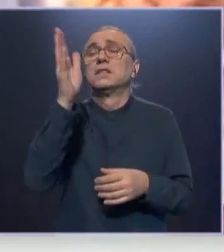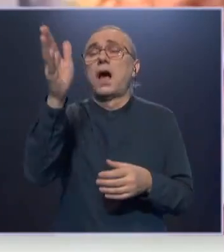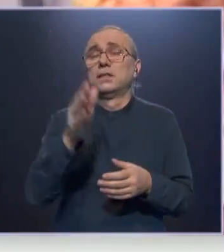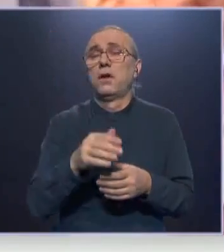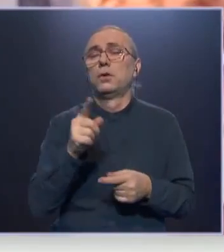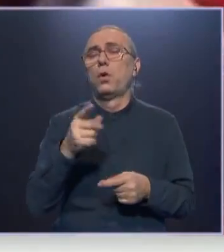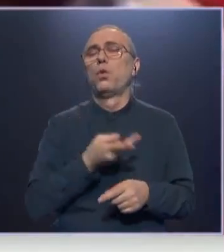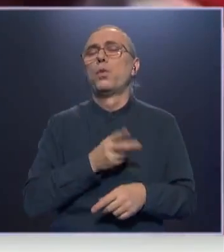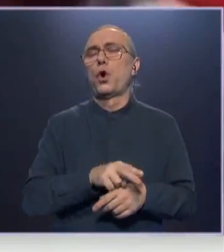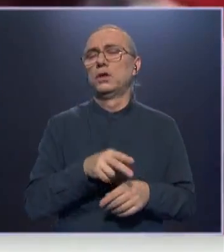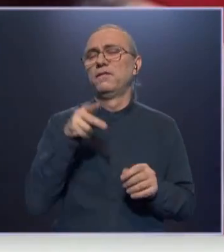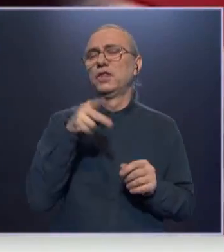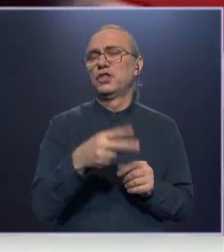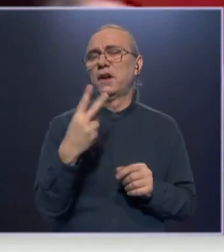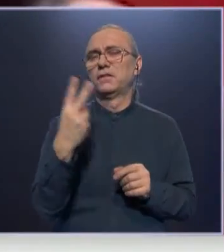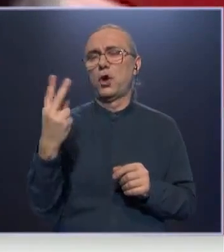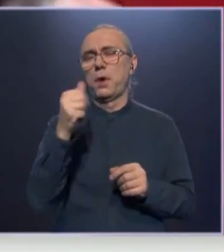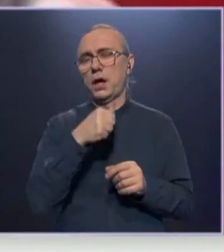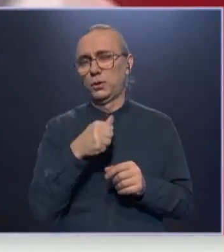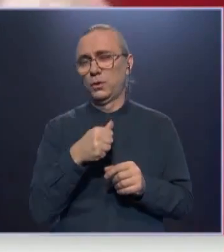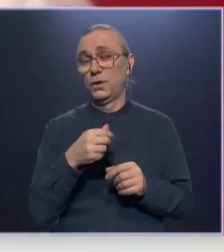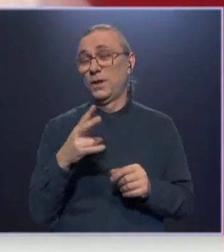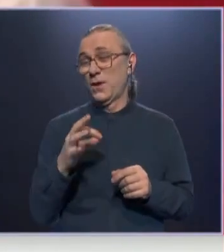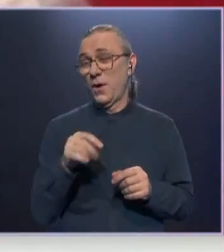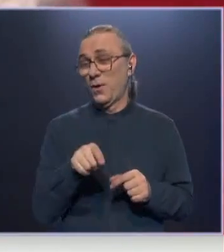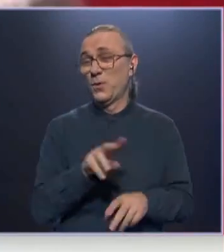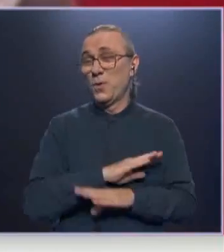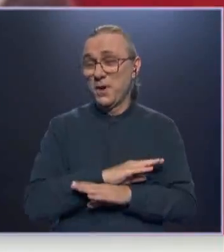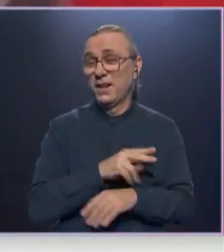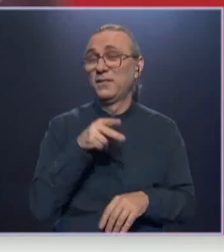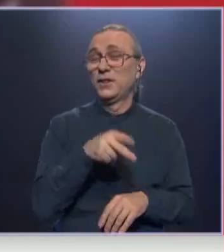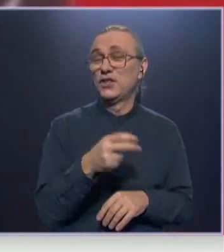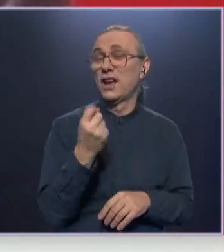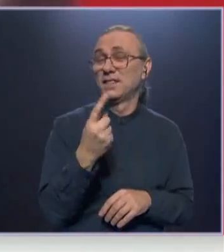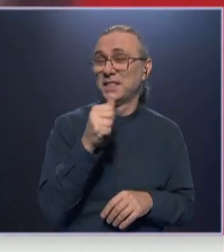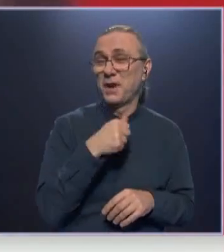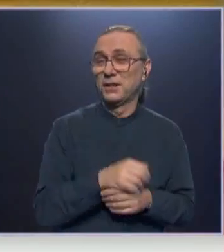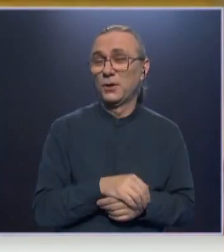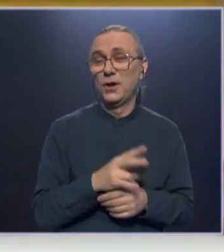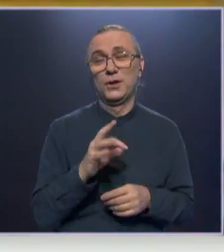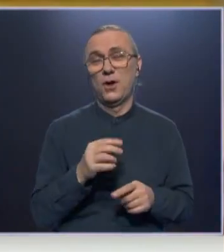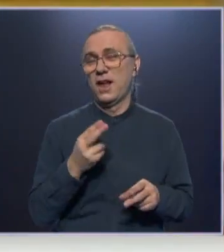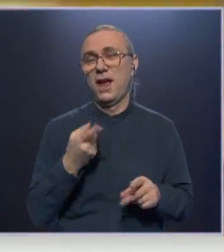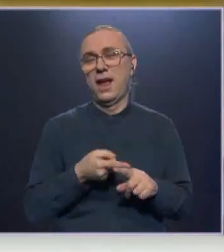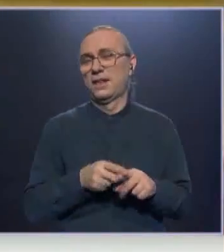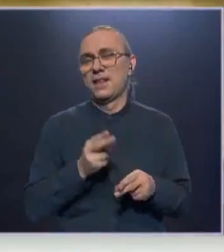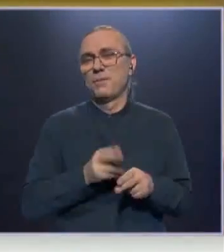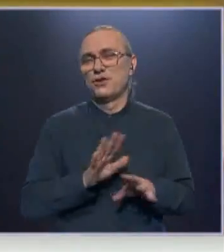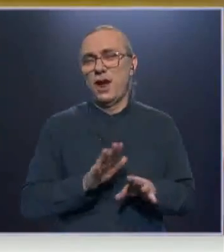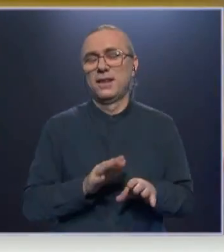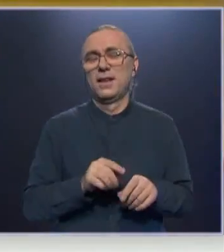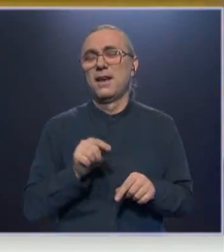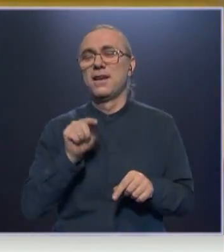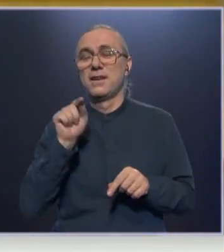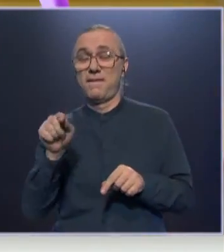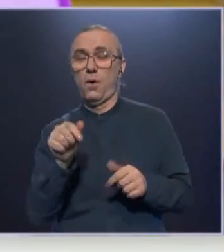умрет в 2022 году. Ну, правда, умер в 2011. Но это не мешает его последователям